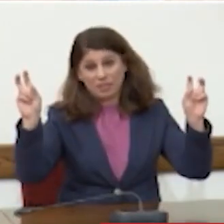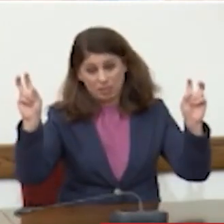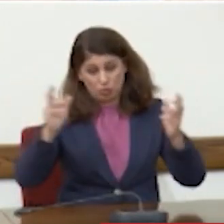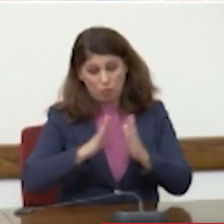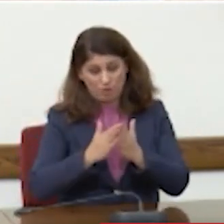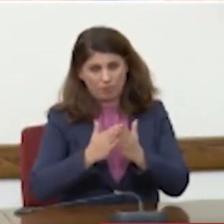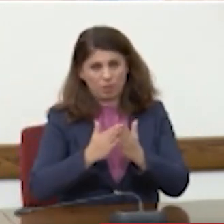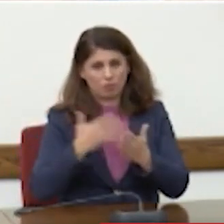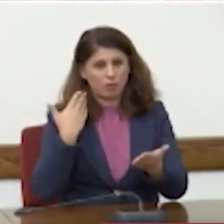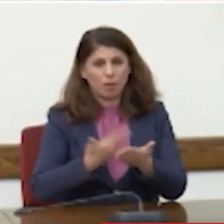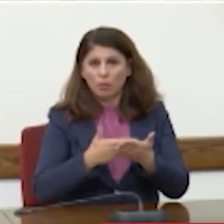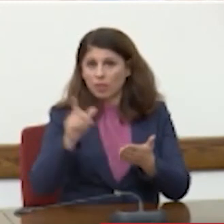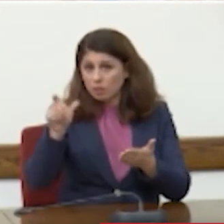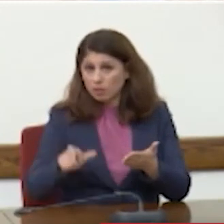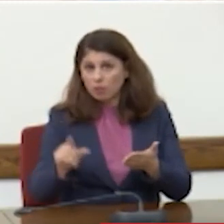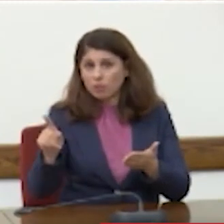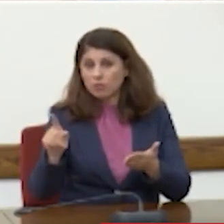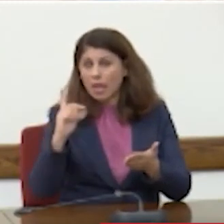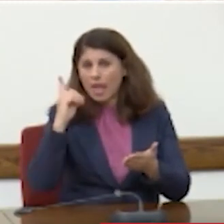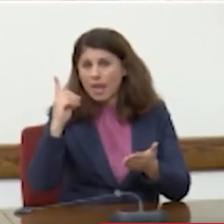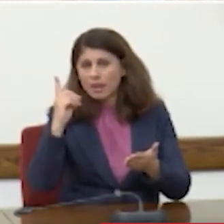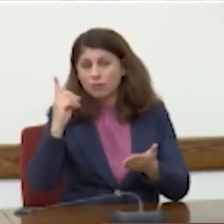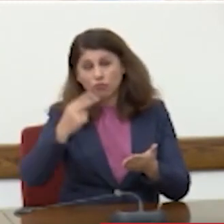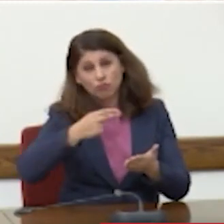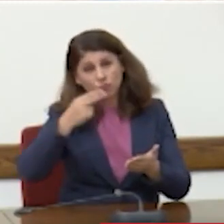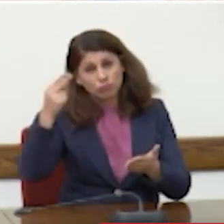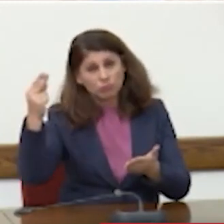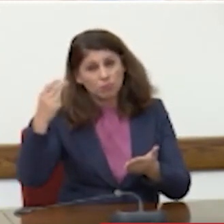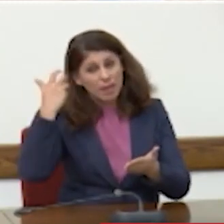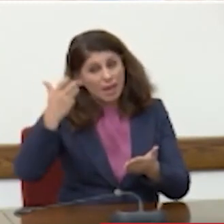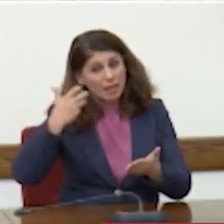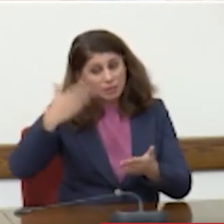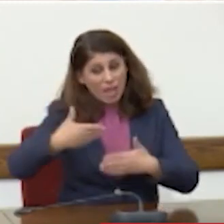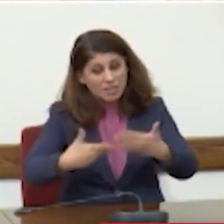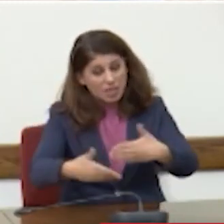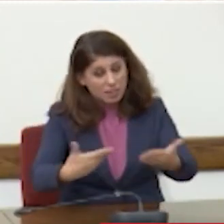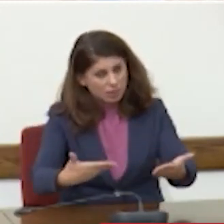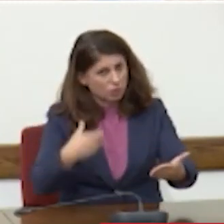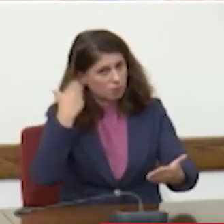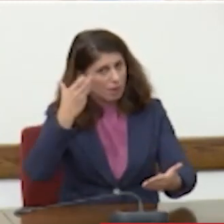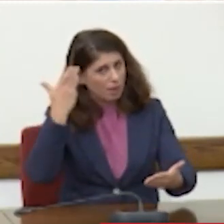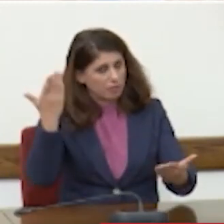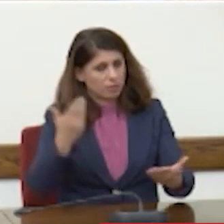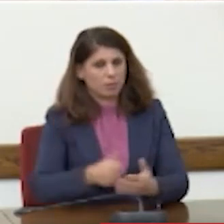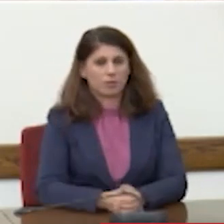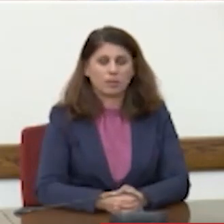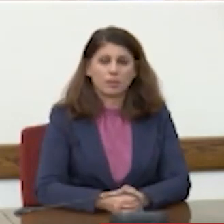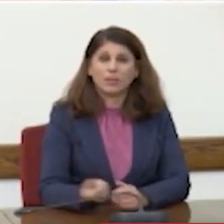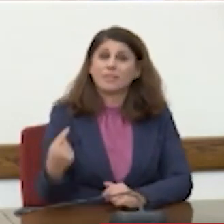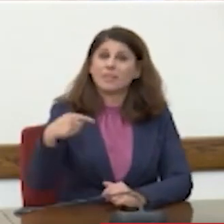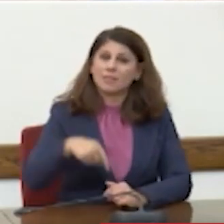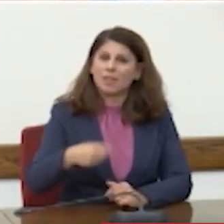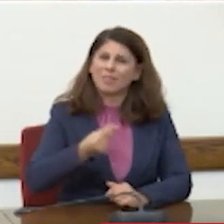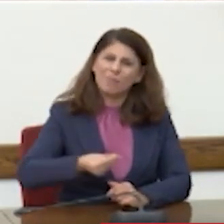όποιον δεν κατάλαβε, ο Κυριάκος Μητσοτάκης τόνισε ότι η οργανωμένη, καλά σχεδιασμένη μετανάστευση μπορεί να είναι ένα